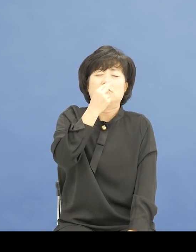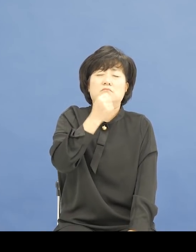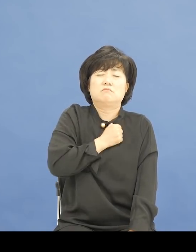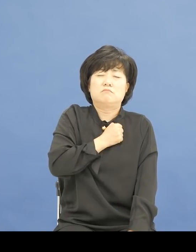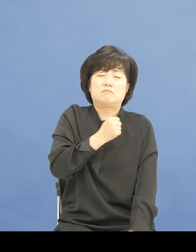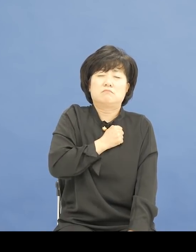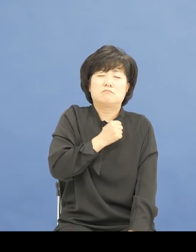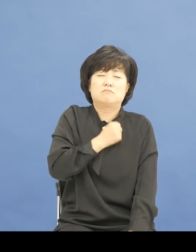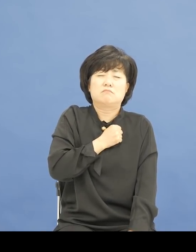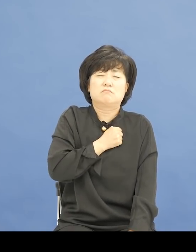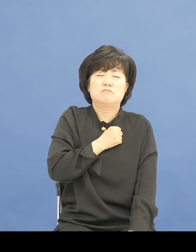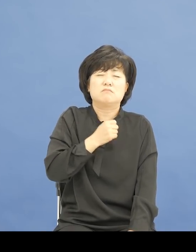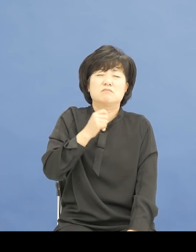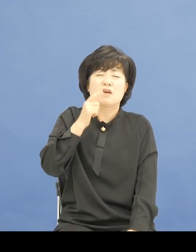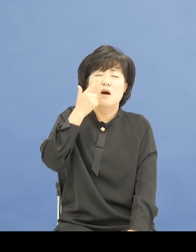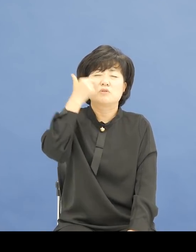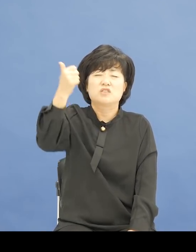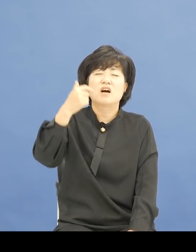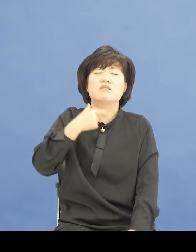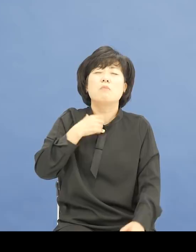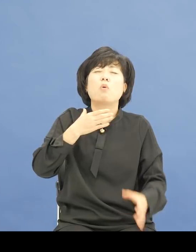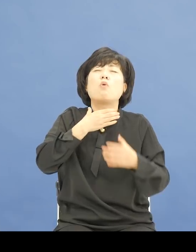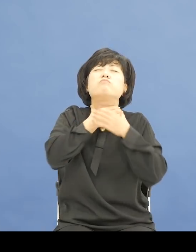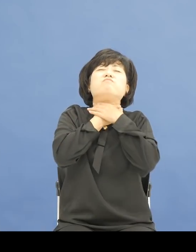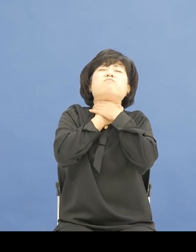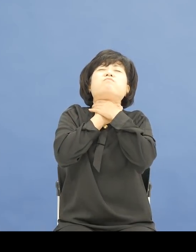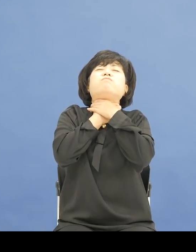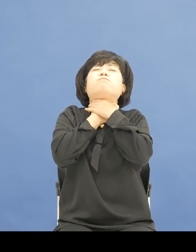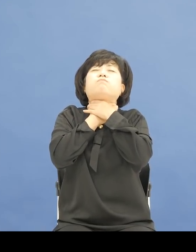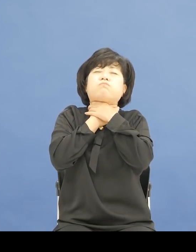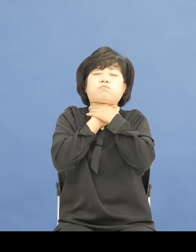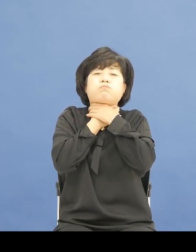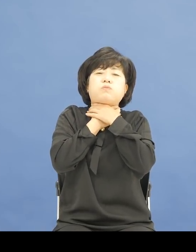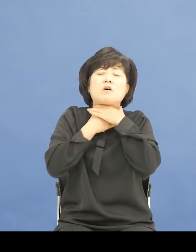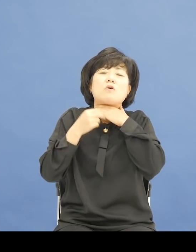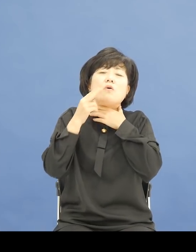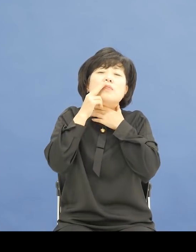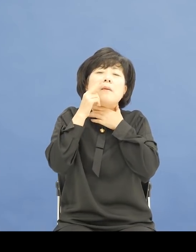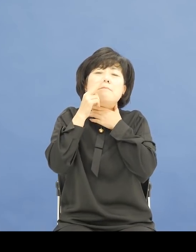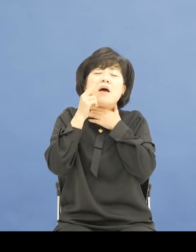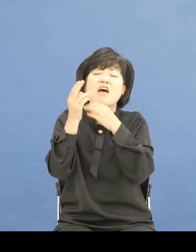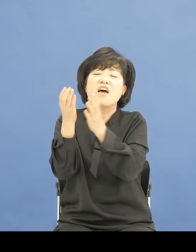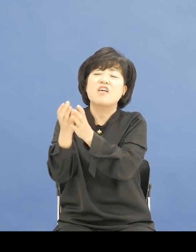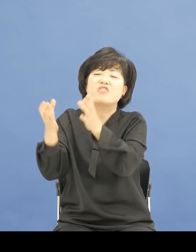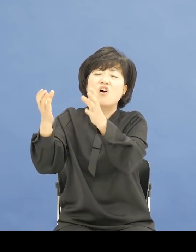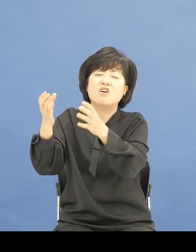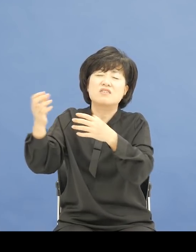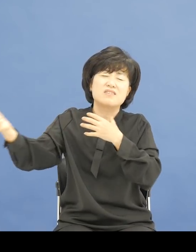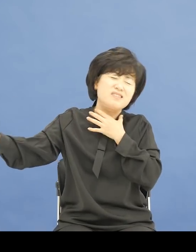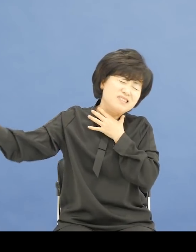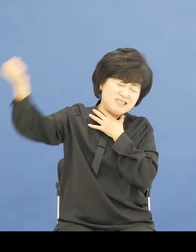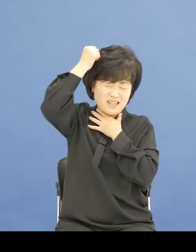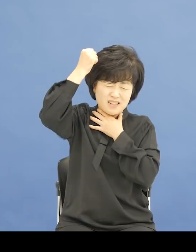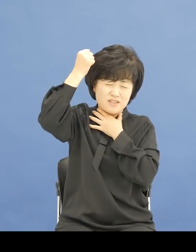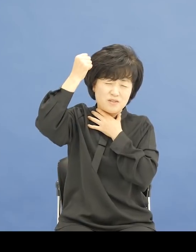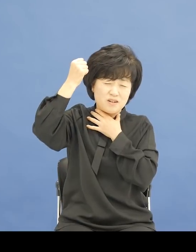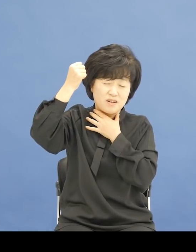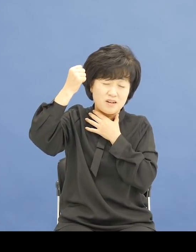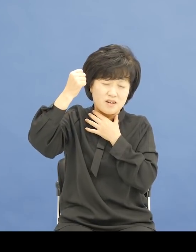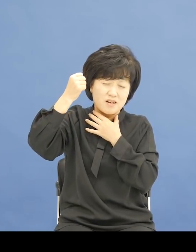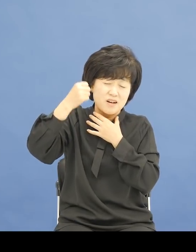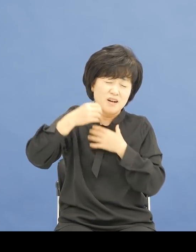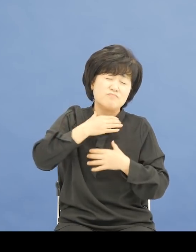곤란해가지고 눈을 떠보니까 아버지가 또 제 목을 조르고 이제 재떨이로 제 머리를 그냥 자는 자는데 아들한테. 네, 자는데 제가 숨이 너무